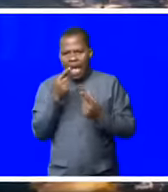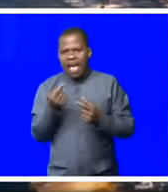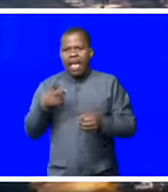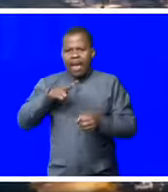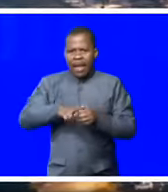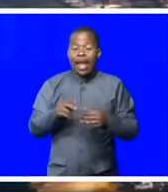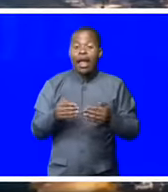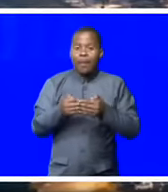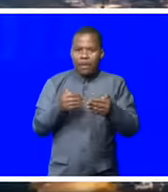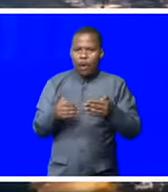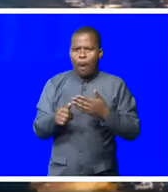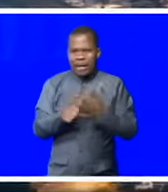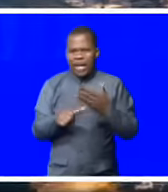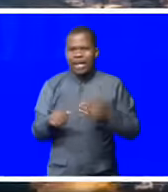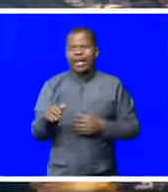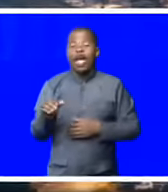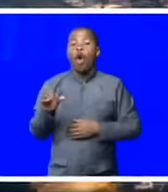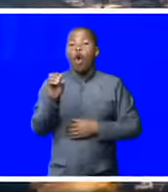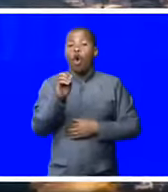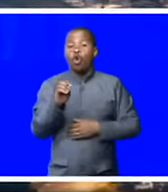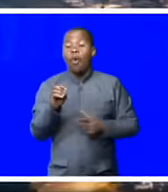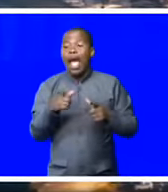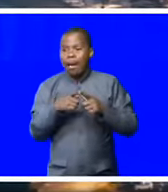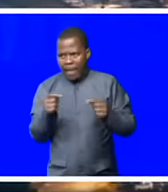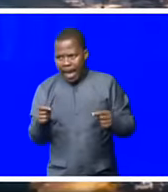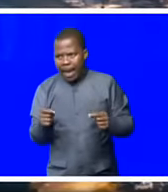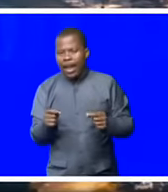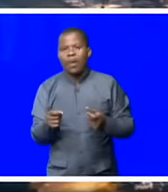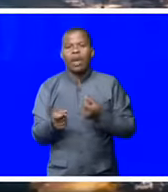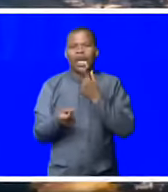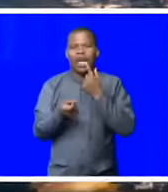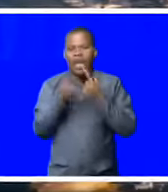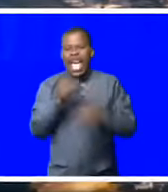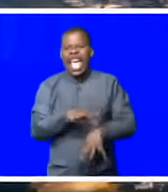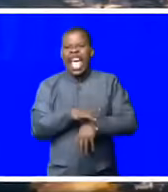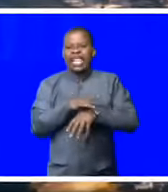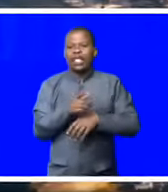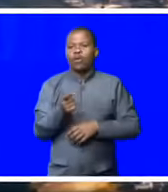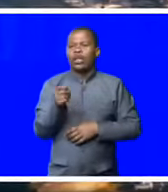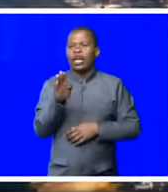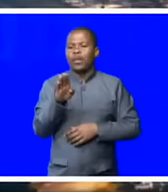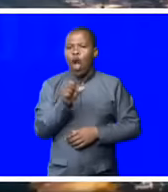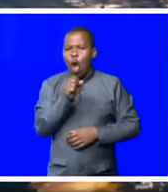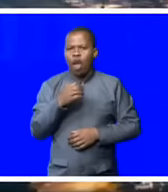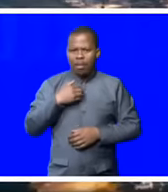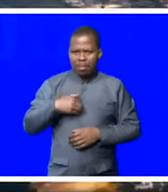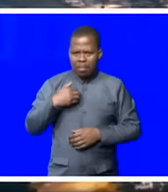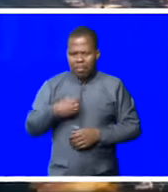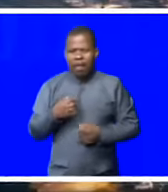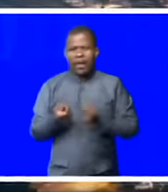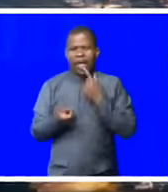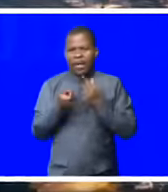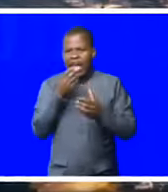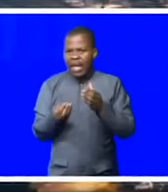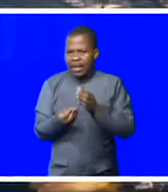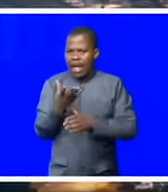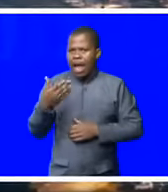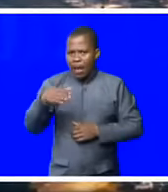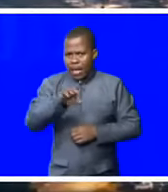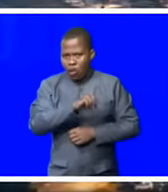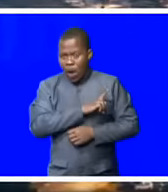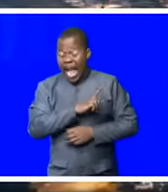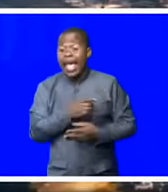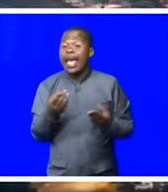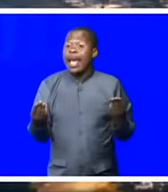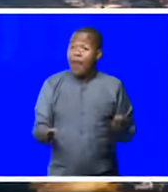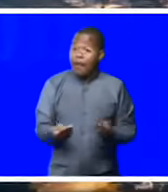kungakapheli inyanga yemphala. Litiko lithi bantfu labaphila naleligciwane kanye nalabo labehlukene basengotini lesedule yekuthola sifuba sengadi